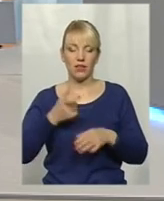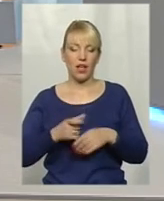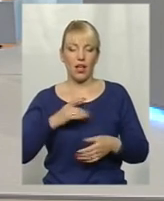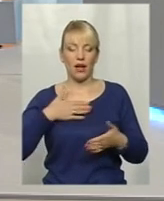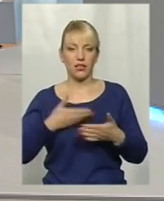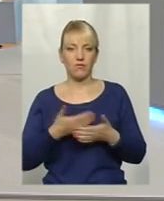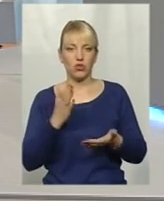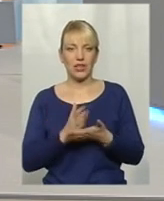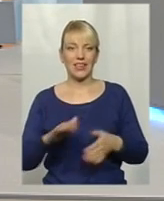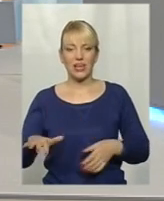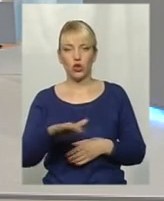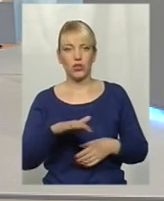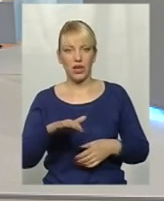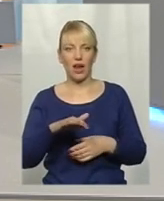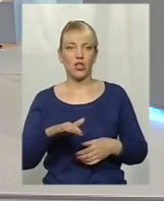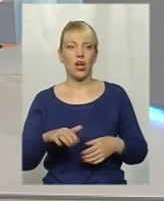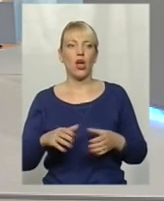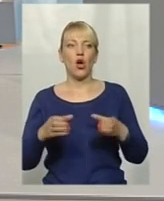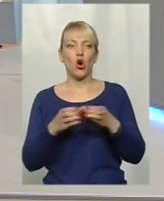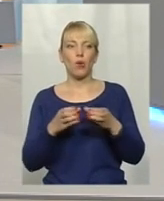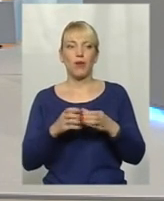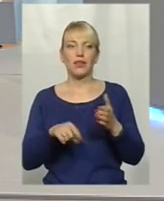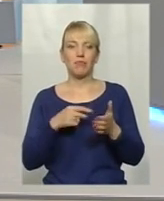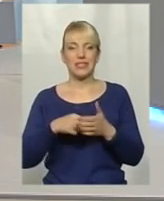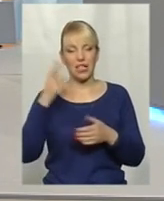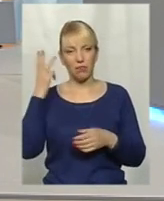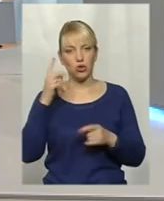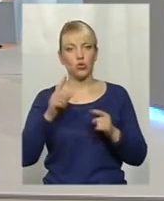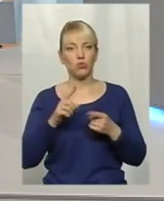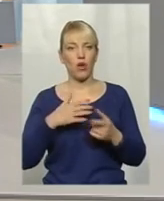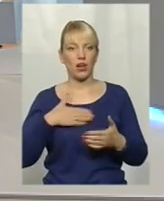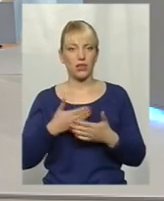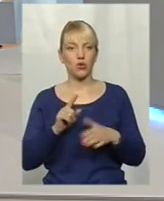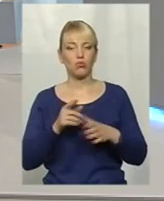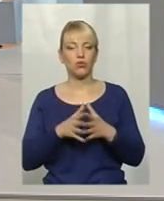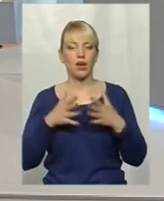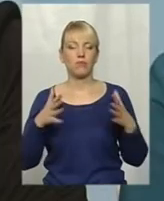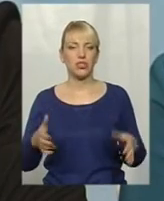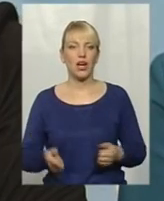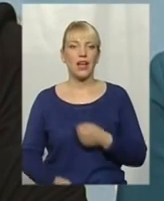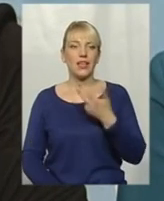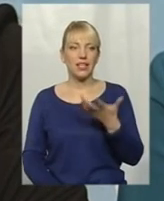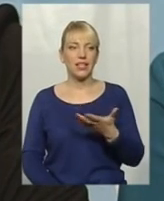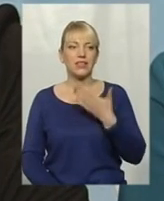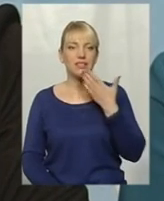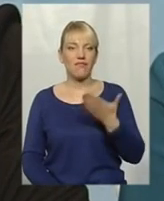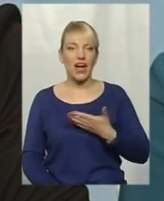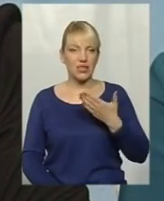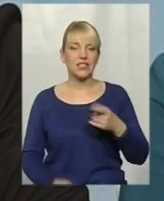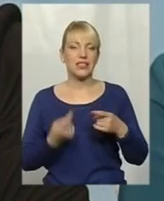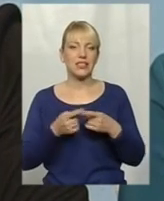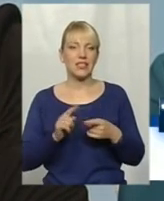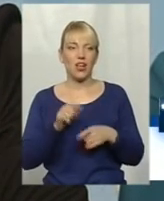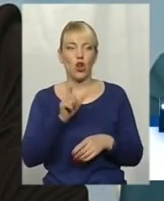є територіальна громада міста Хмельницького. Найактивнішою, бо найбільша кількість звернень – це все-таки